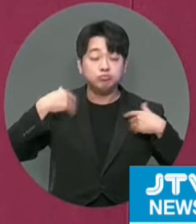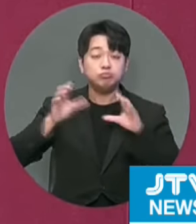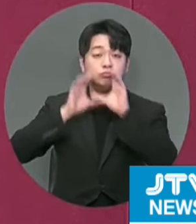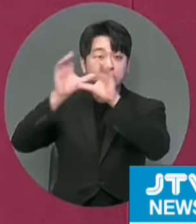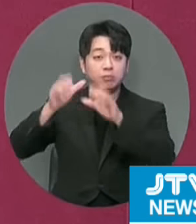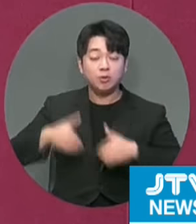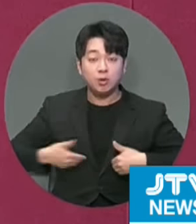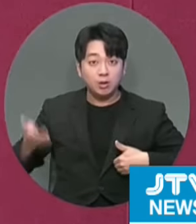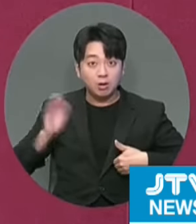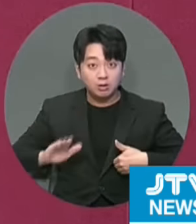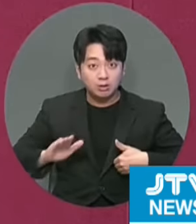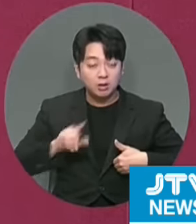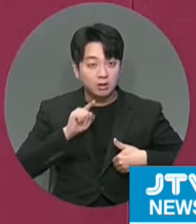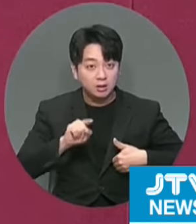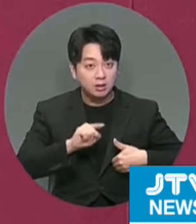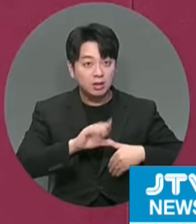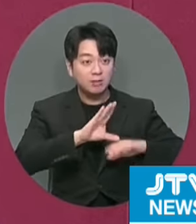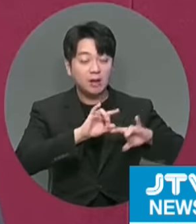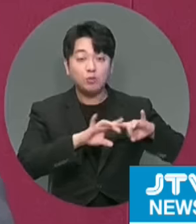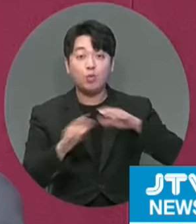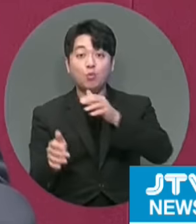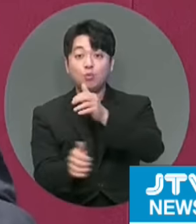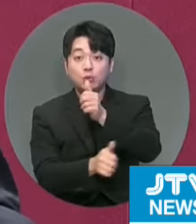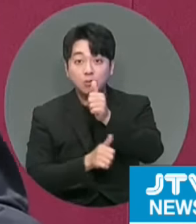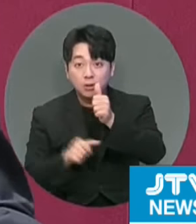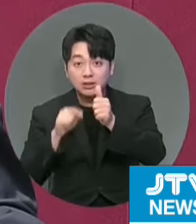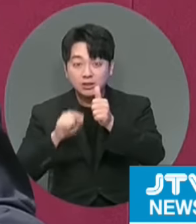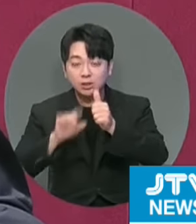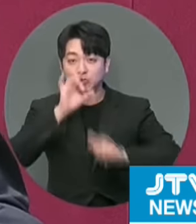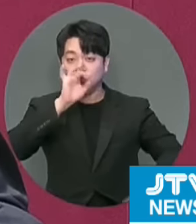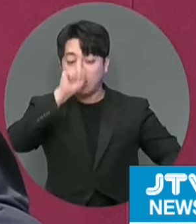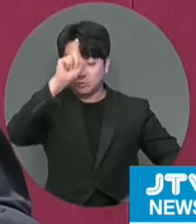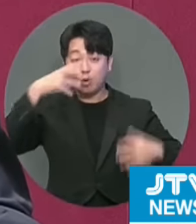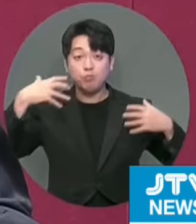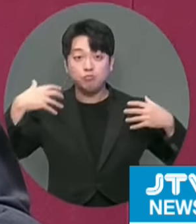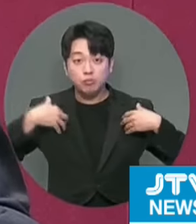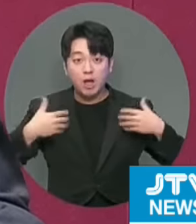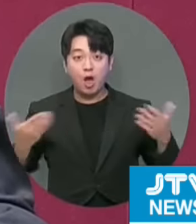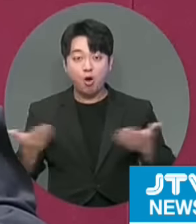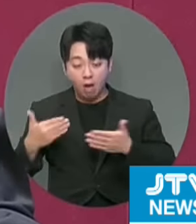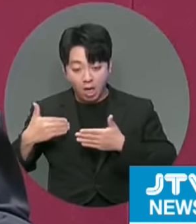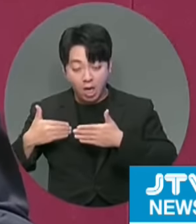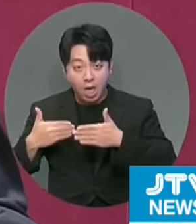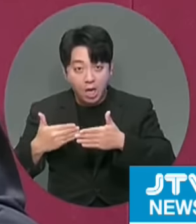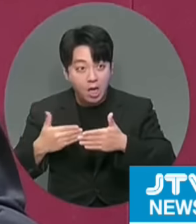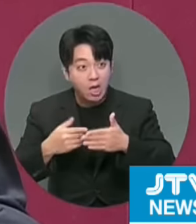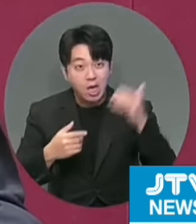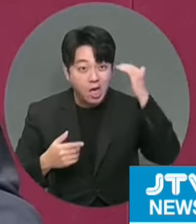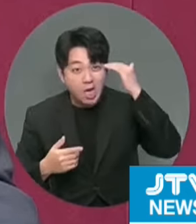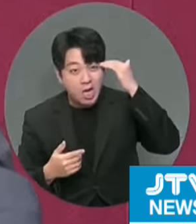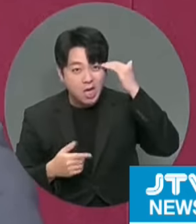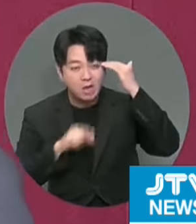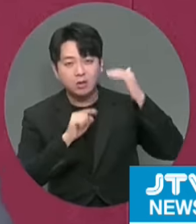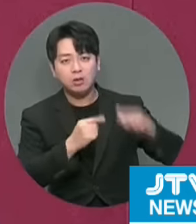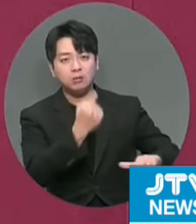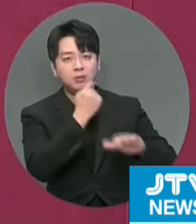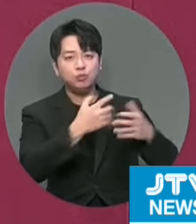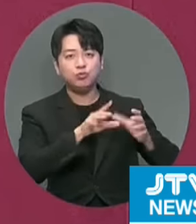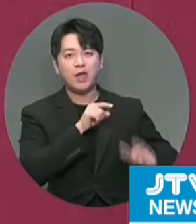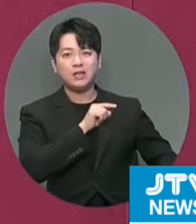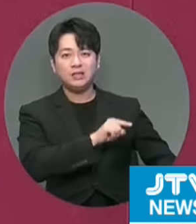방통위는 정부부처의 기능으로서 그 역할을 하지 못하게 바로 민주당 여러분께서 그 업무의